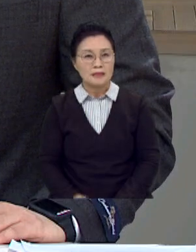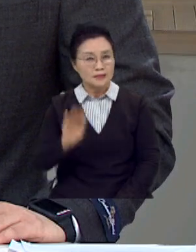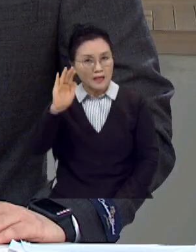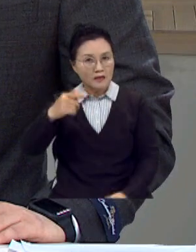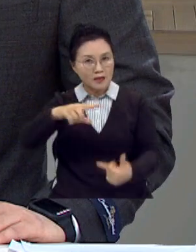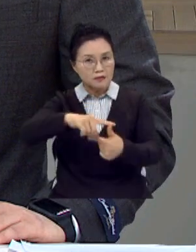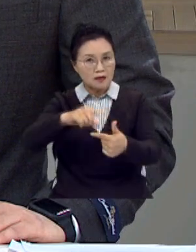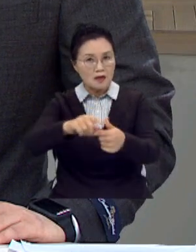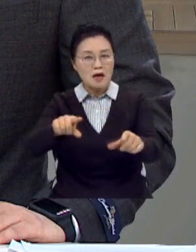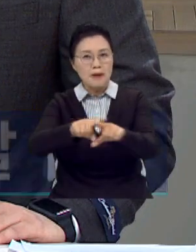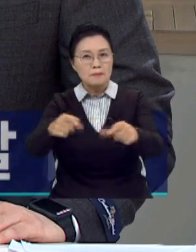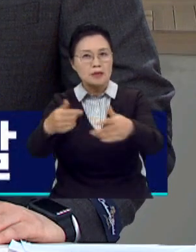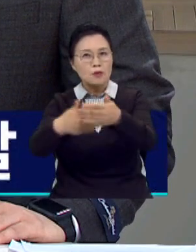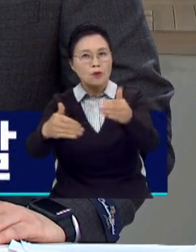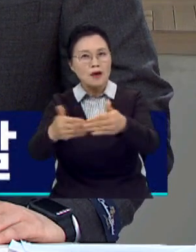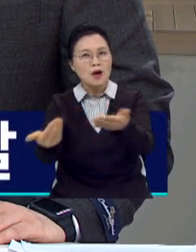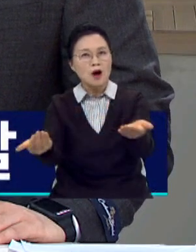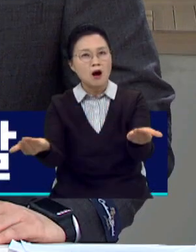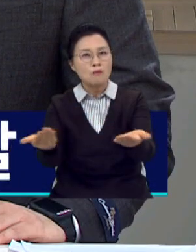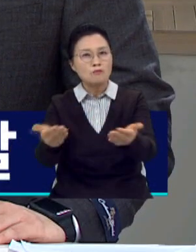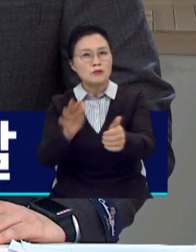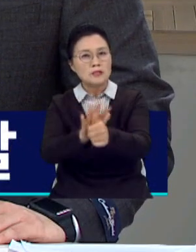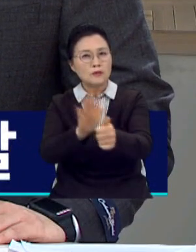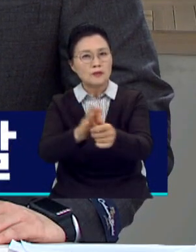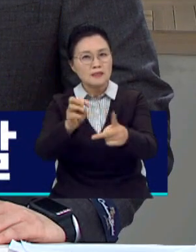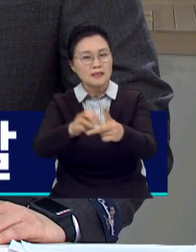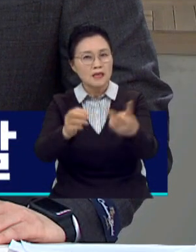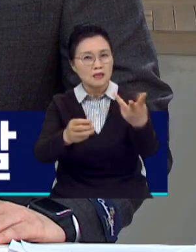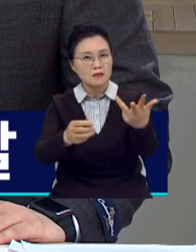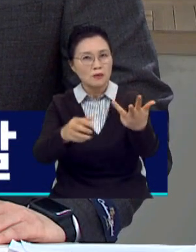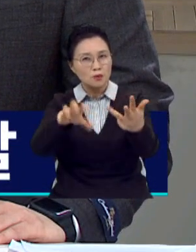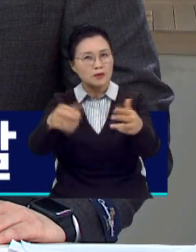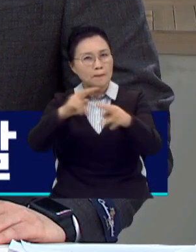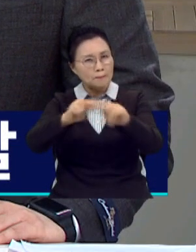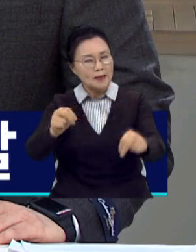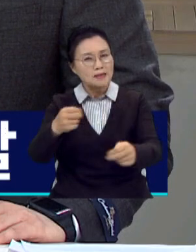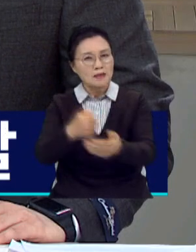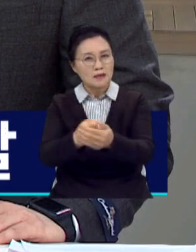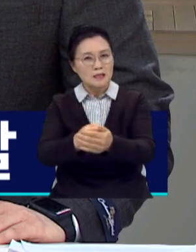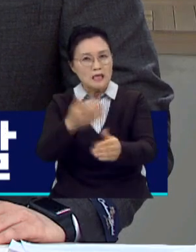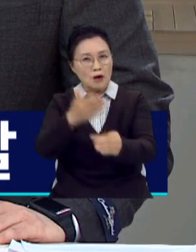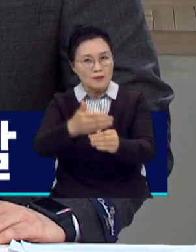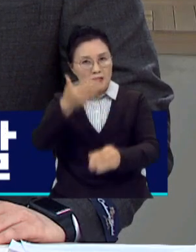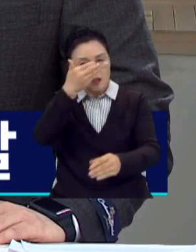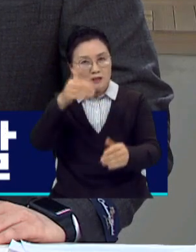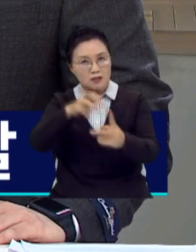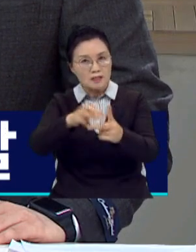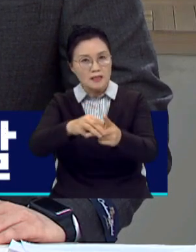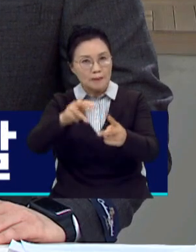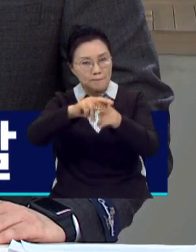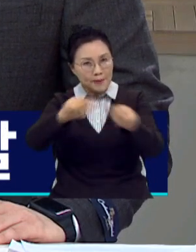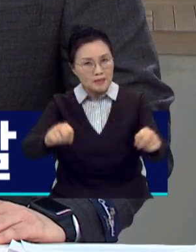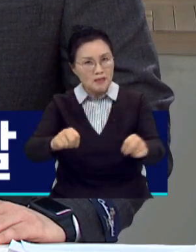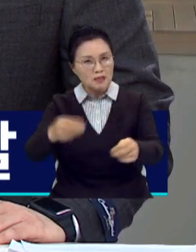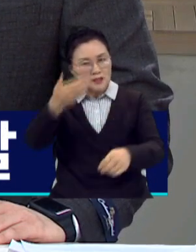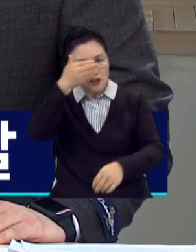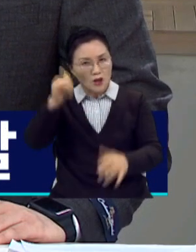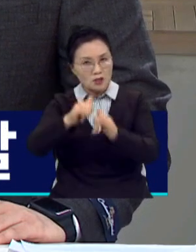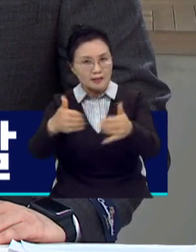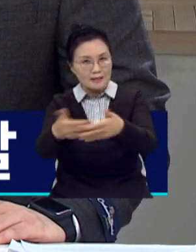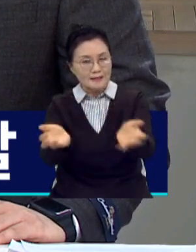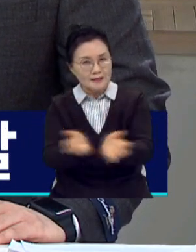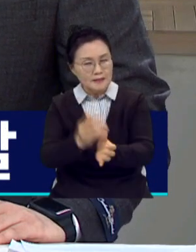최근 경남도가 민관업무 지원센터 8곳을 폐쇄하기로 결정했습니다이 가운데 청년센터 폐지를 놓고 청년 단체들이